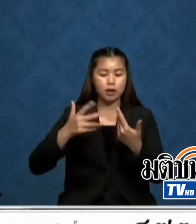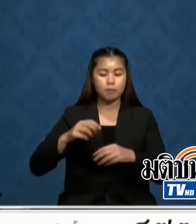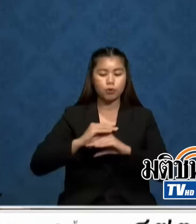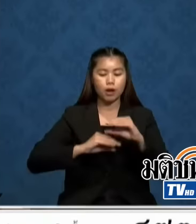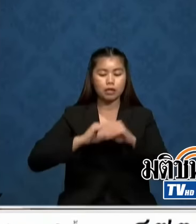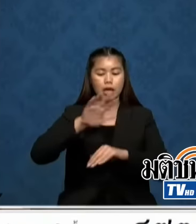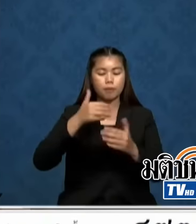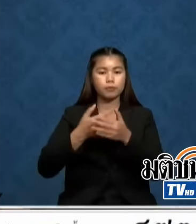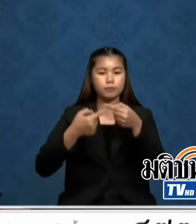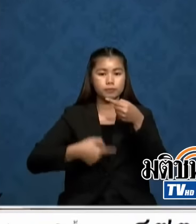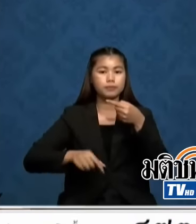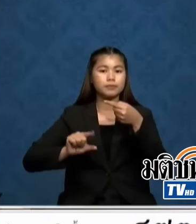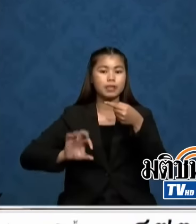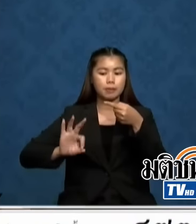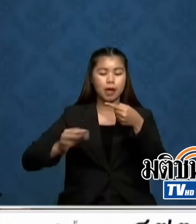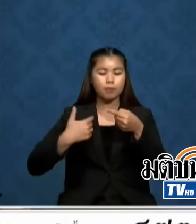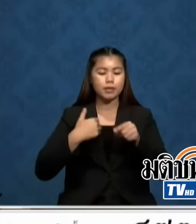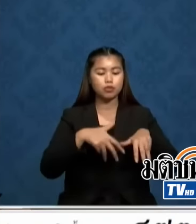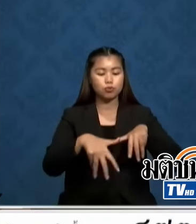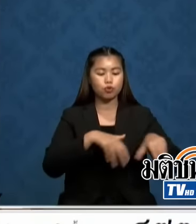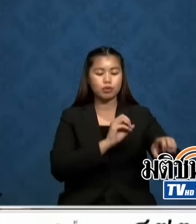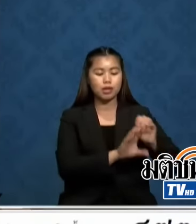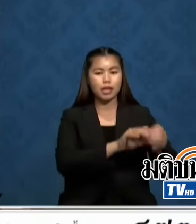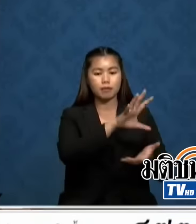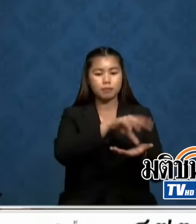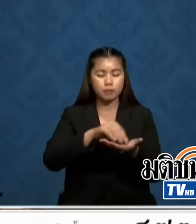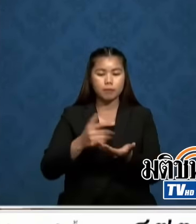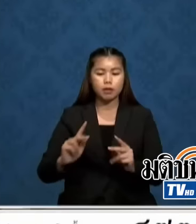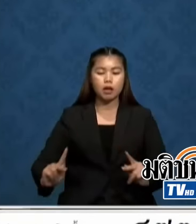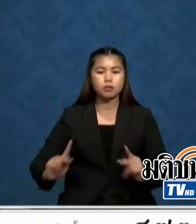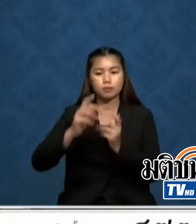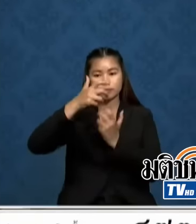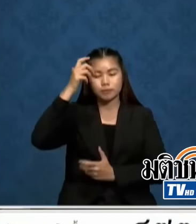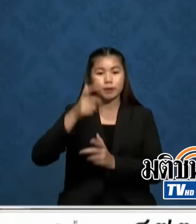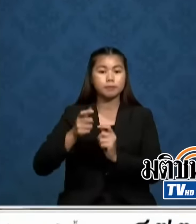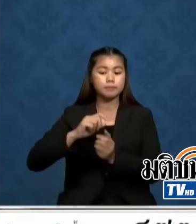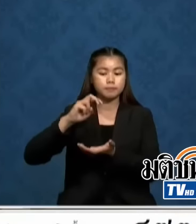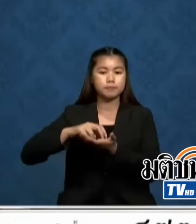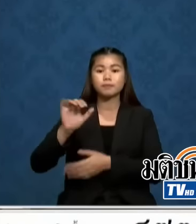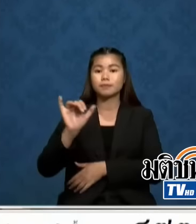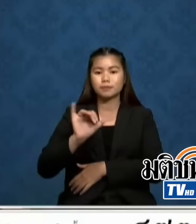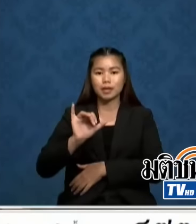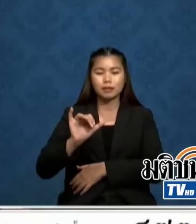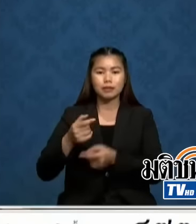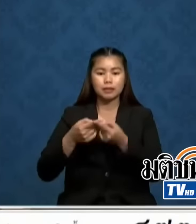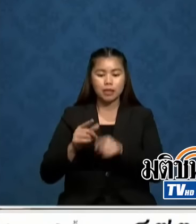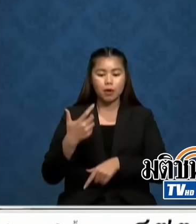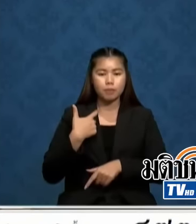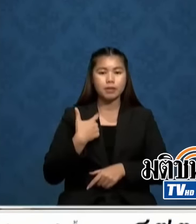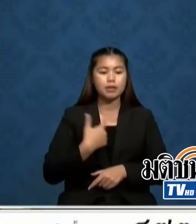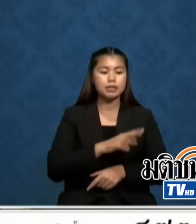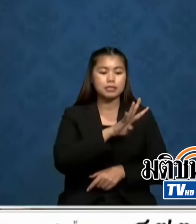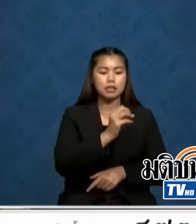การที่อยู่ระหว่างดำเนินการขยะชุมชนซึ่งยังไม่ได้รับอนุญาตจากกระทรวงมหาดไทและ 16โครงการที่ยังคงต้องทำ